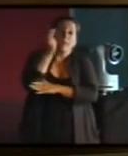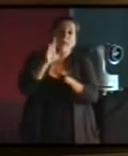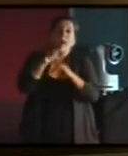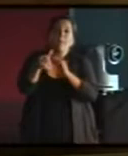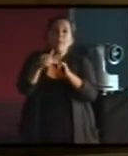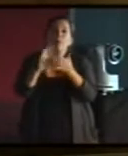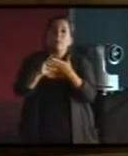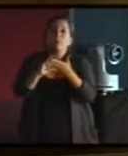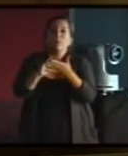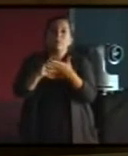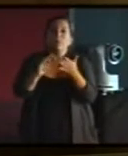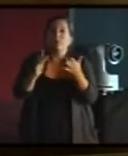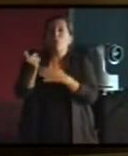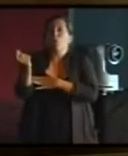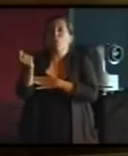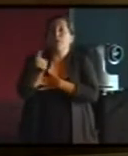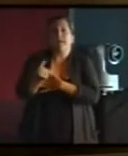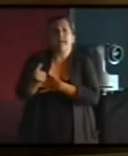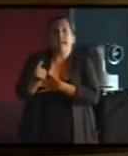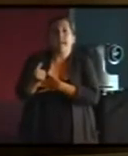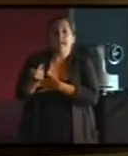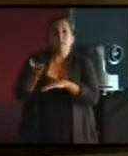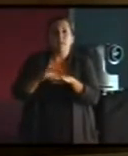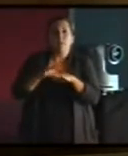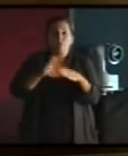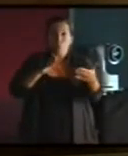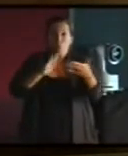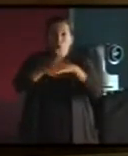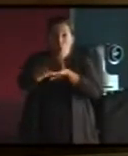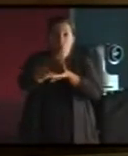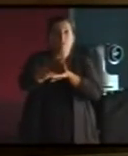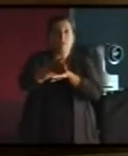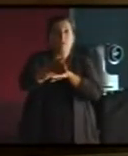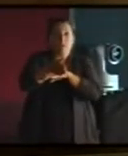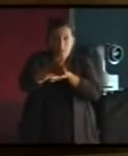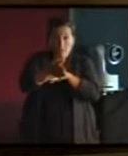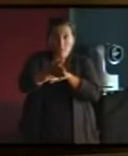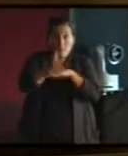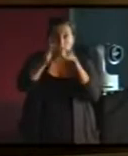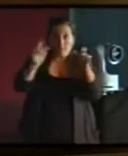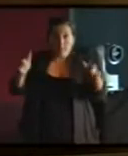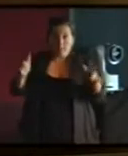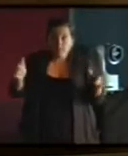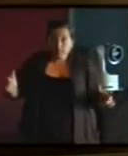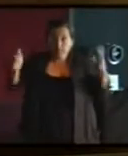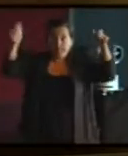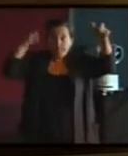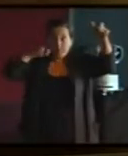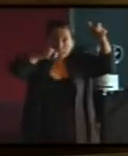de dualité, mais donc on rentre, on a soulevé le bâtiment pour qu'il ait